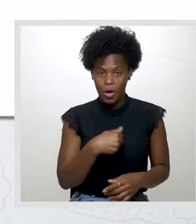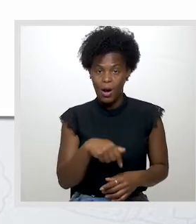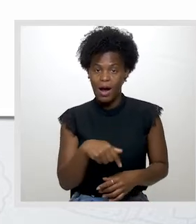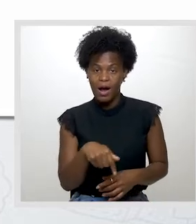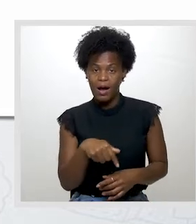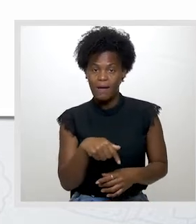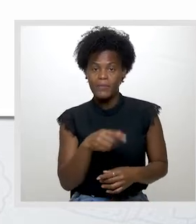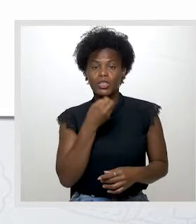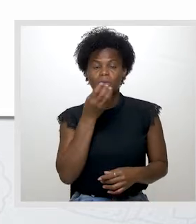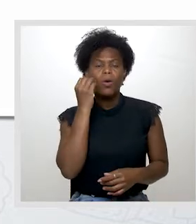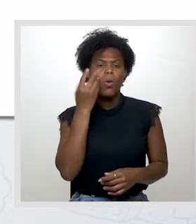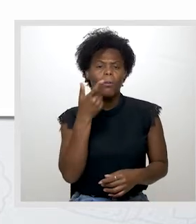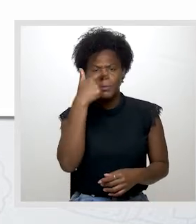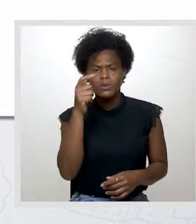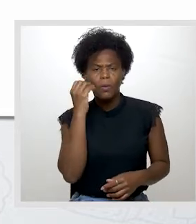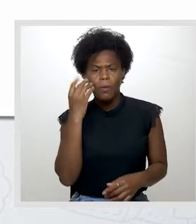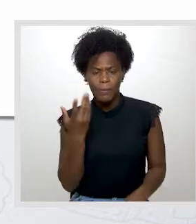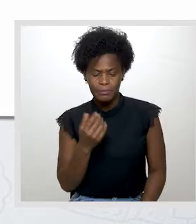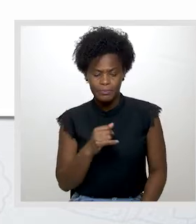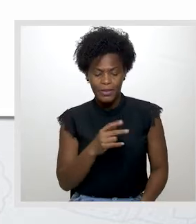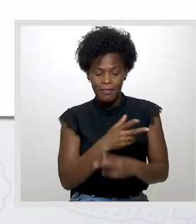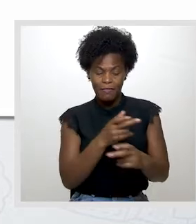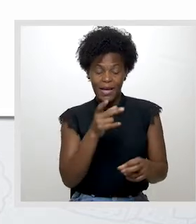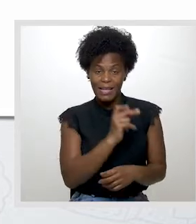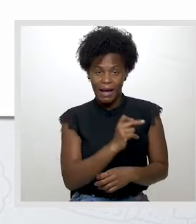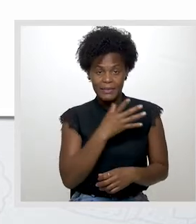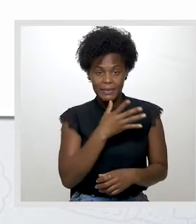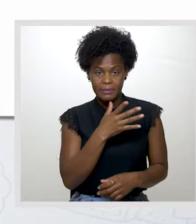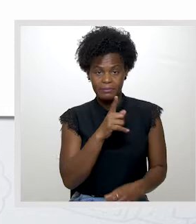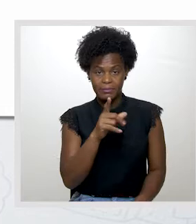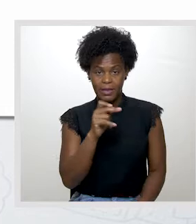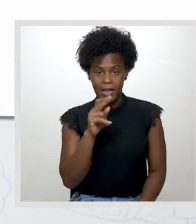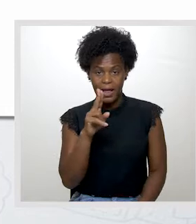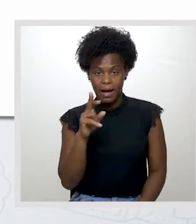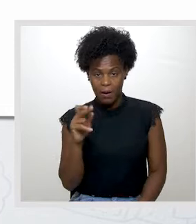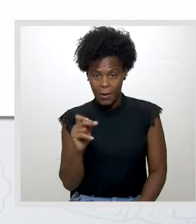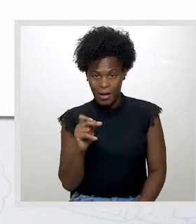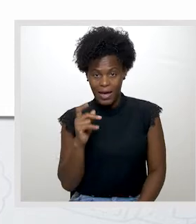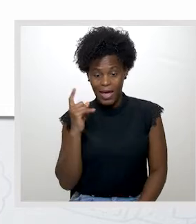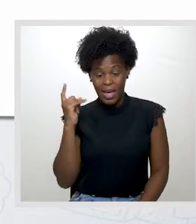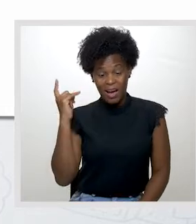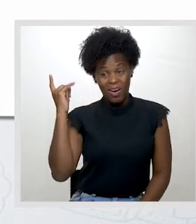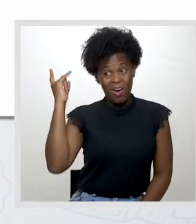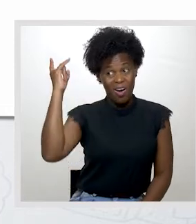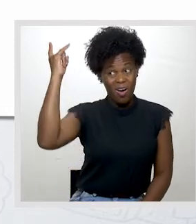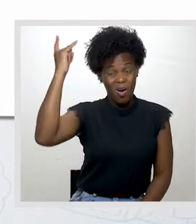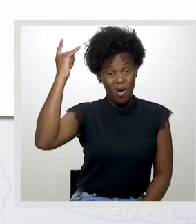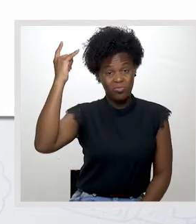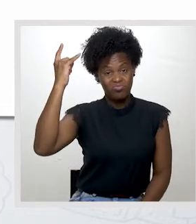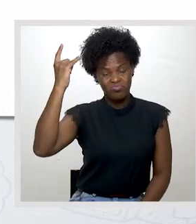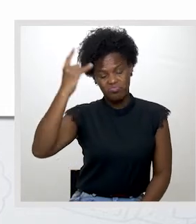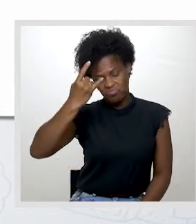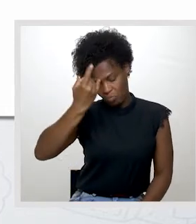a leur description. La phrase A dit « Laura est grande et